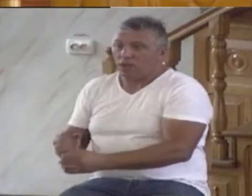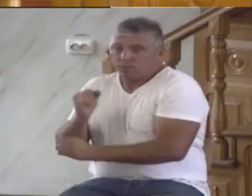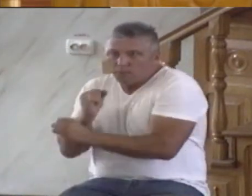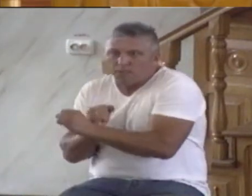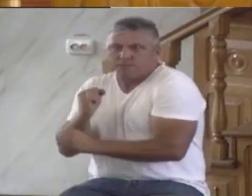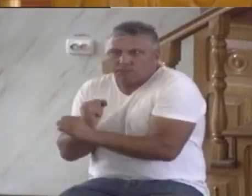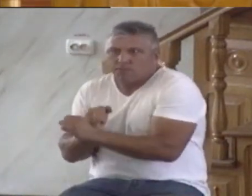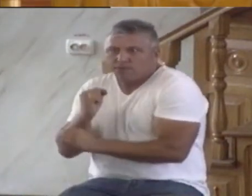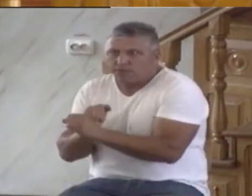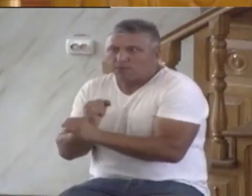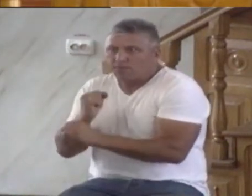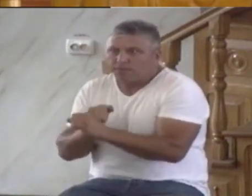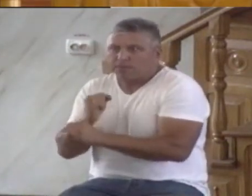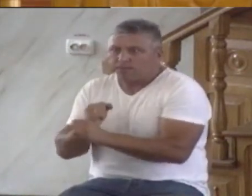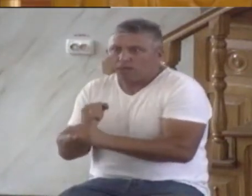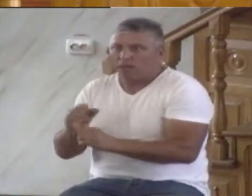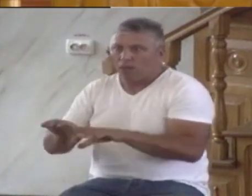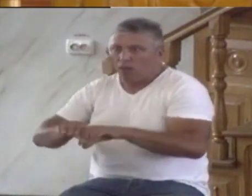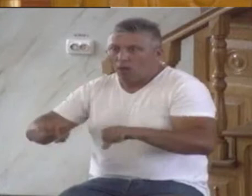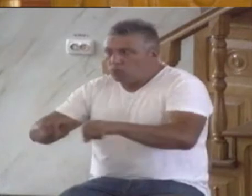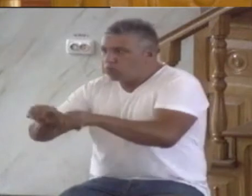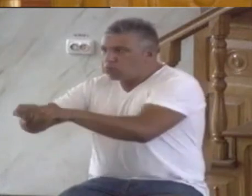И знаете, какие он слова сказал?